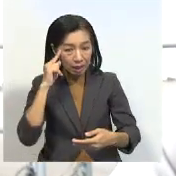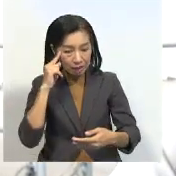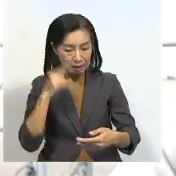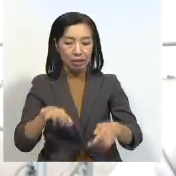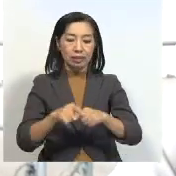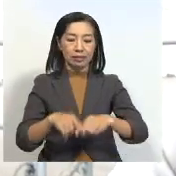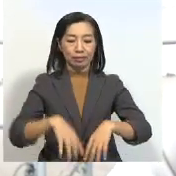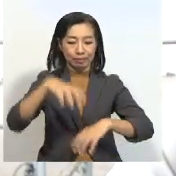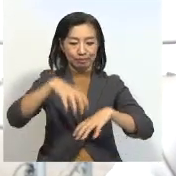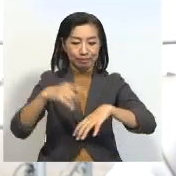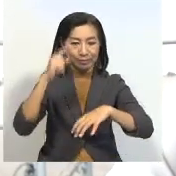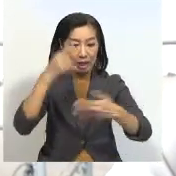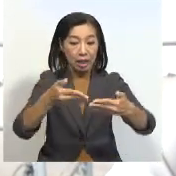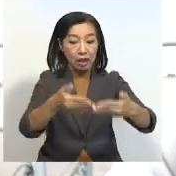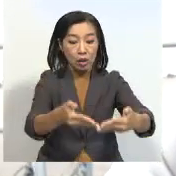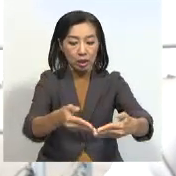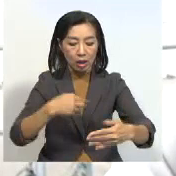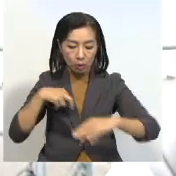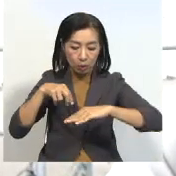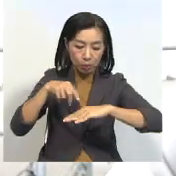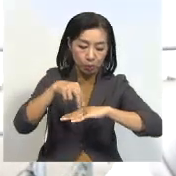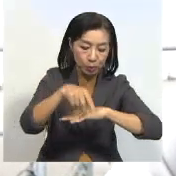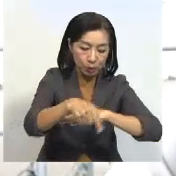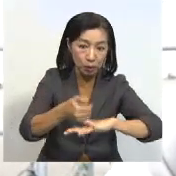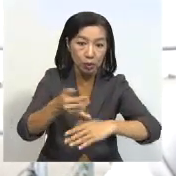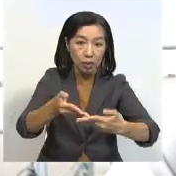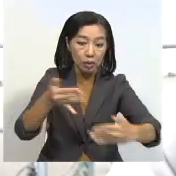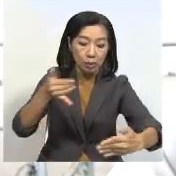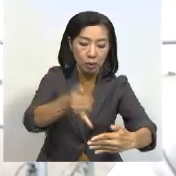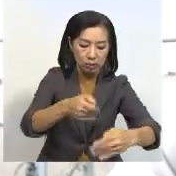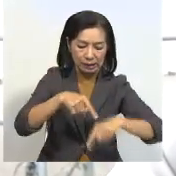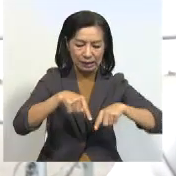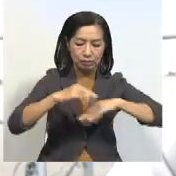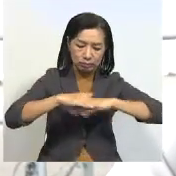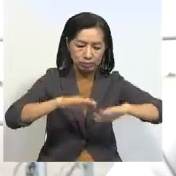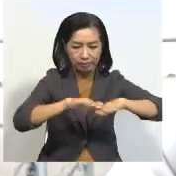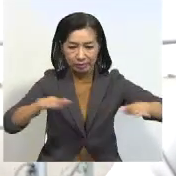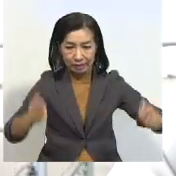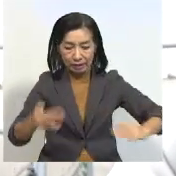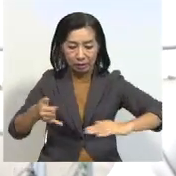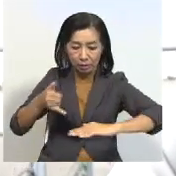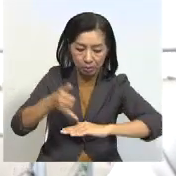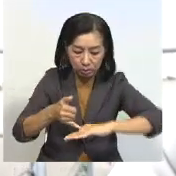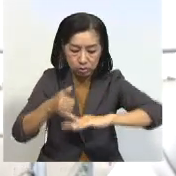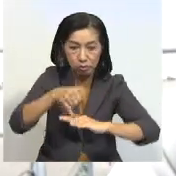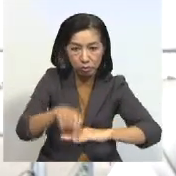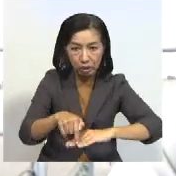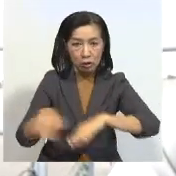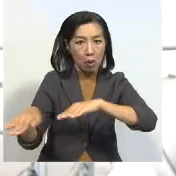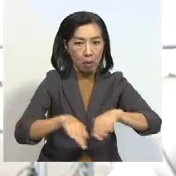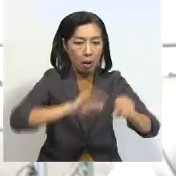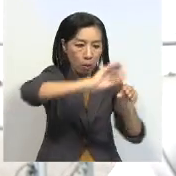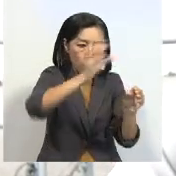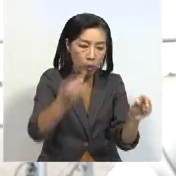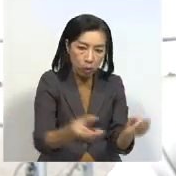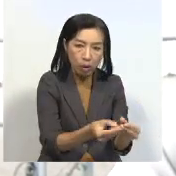ารตัวเรือโดยสารตรงนี้อุปกรณ์อำนวยความสะดวกหรือจะเป็นอุปกรณ์ชูชีพต่างๆตรงนี้ต้อง